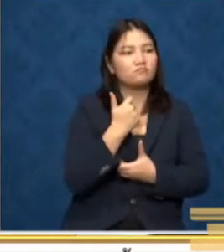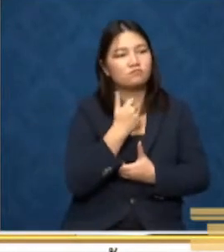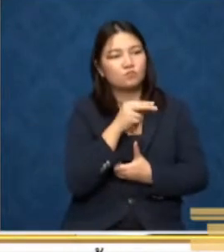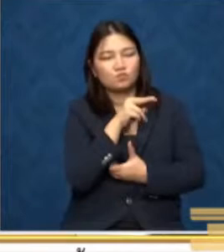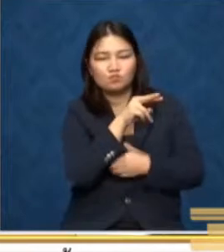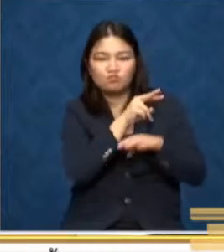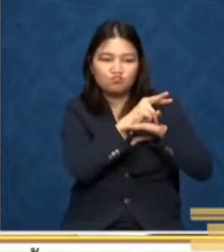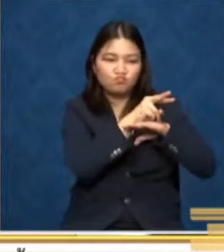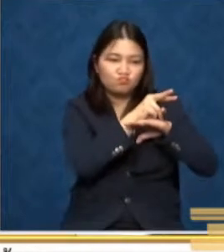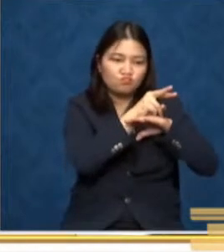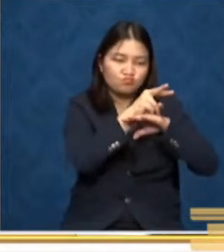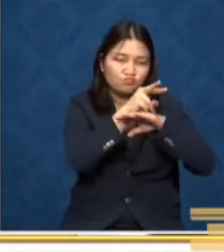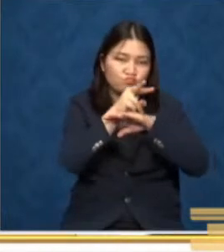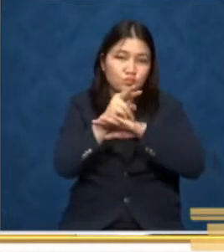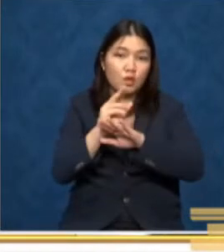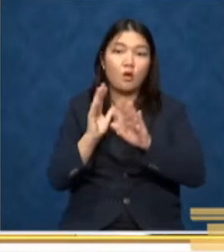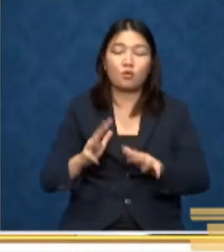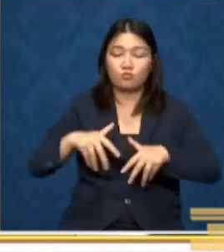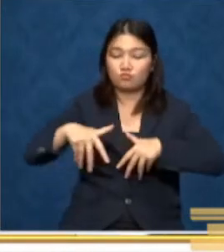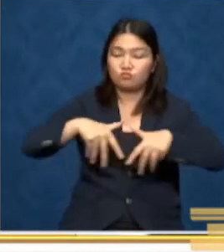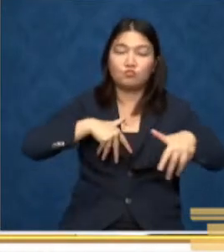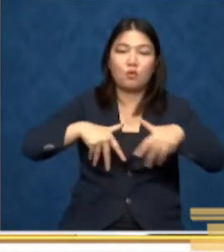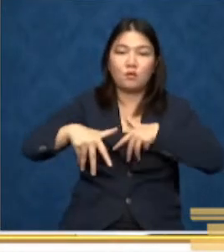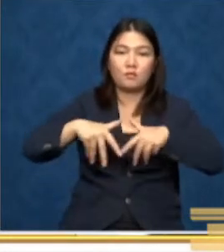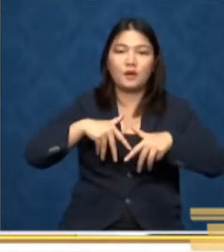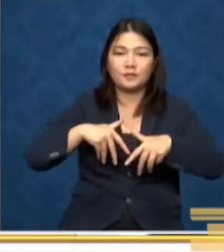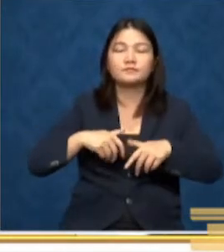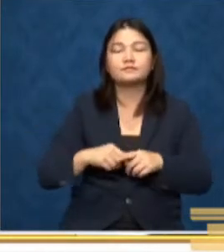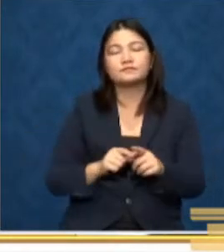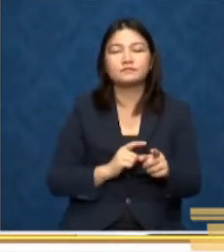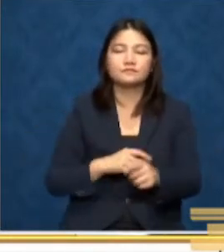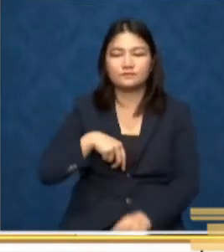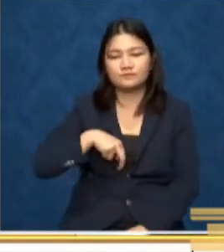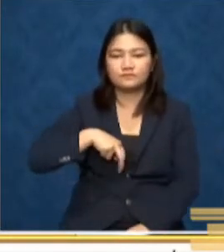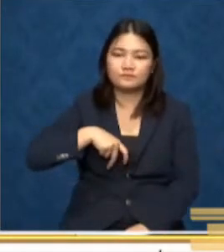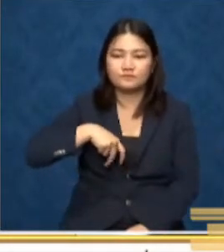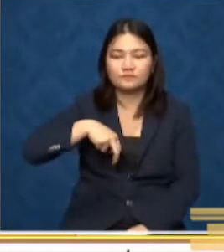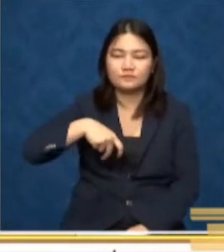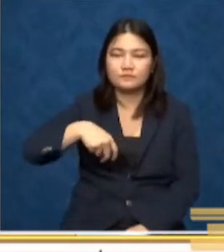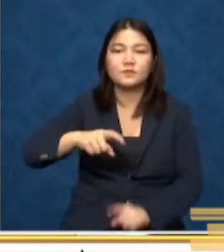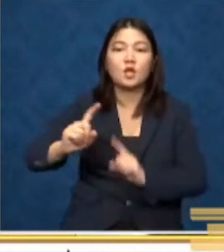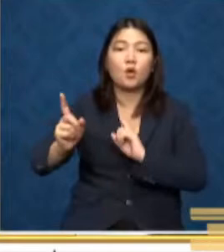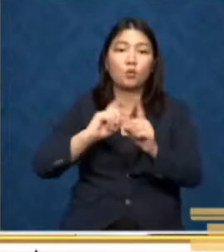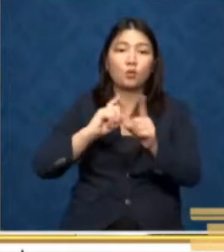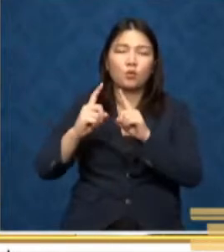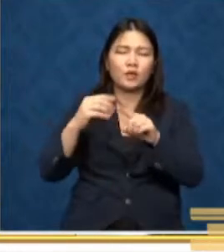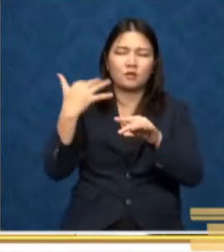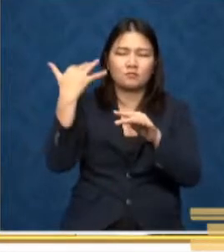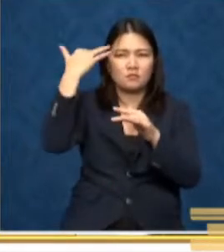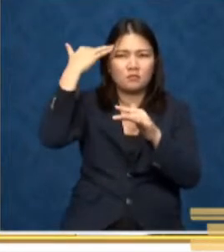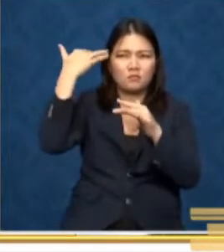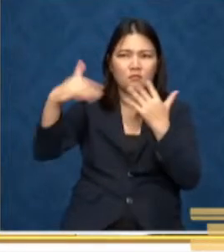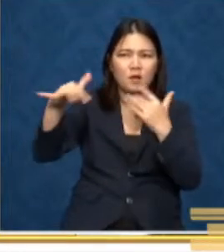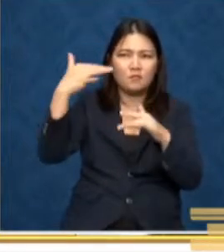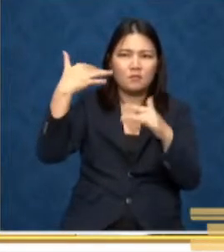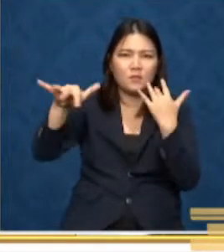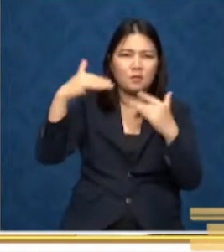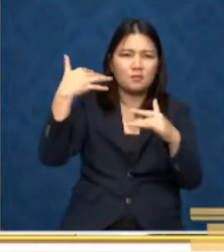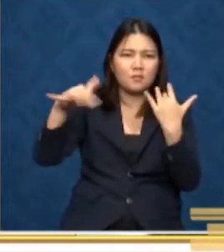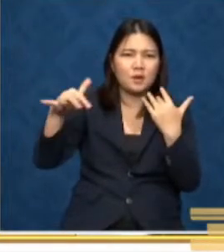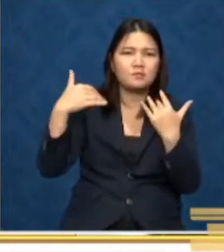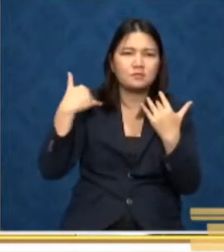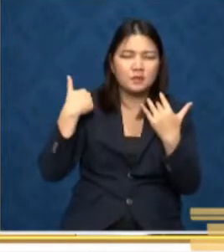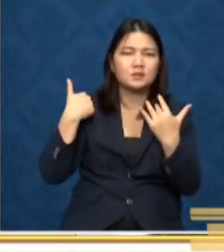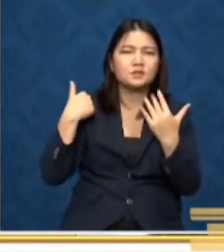นเดินทางผ่านด่านเจรจากันด้วยภาษาที่ไม่เข้าใจด้วยวัฒนธรรมที่ไม่เข้าใจ